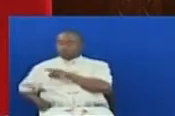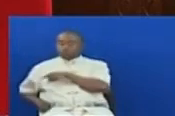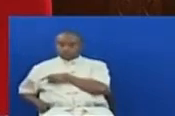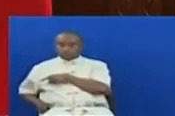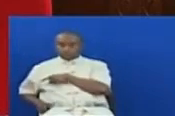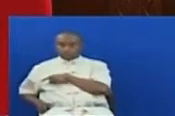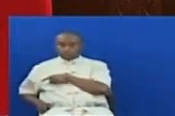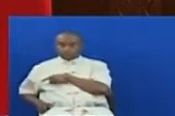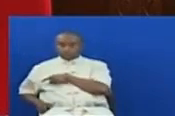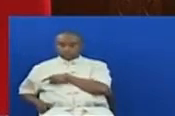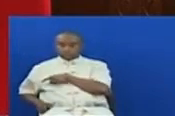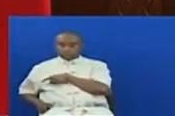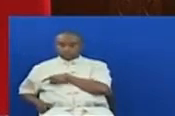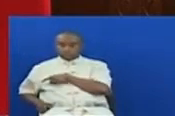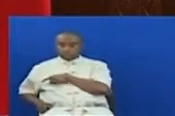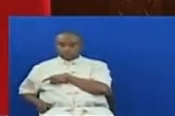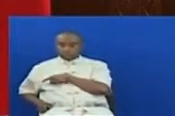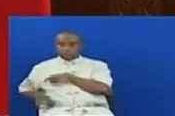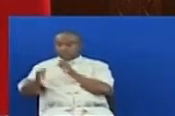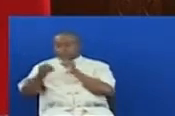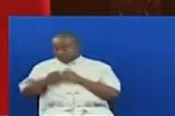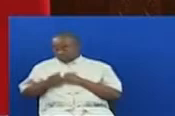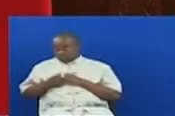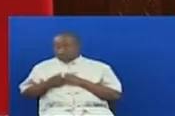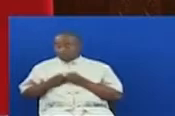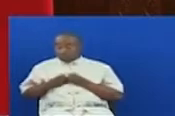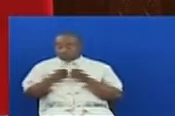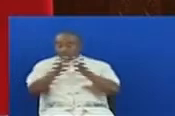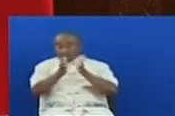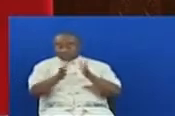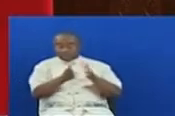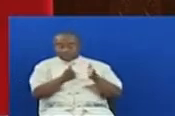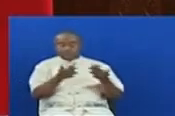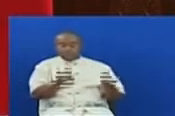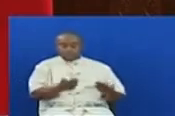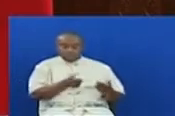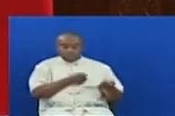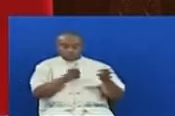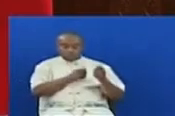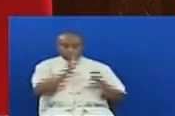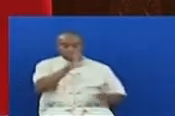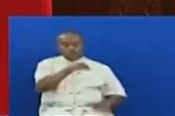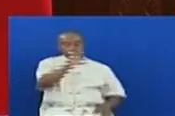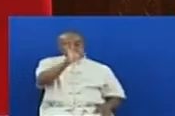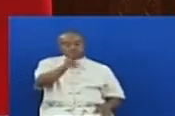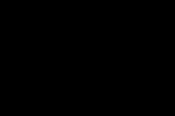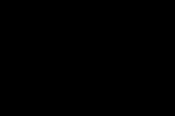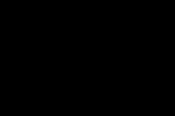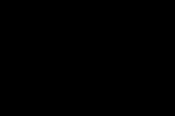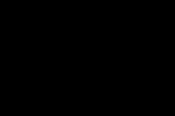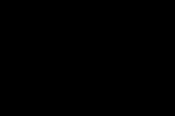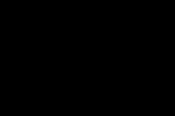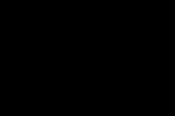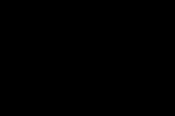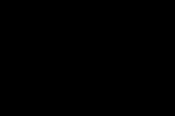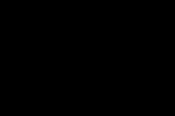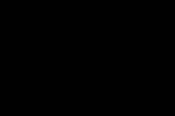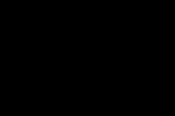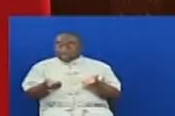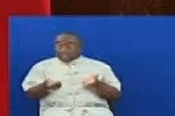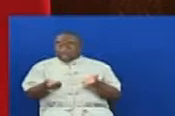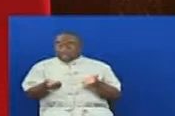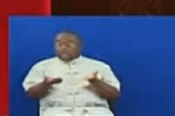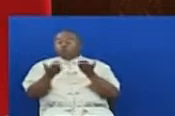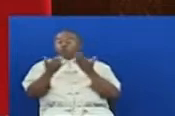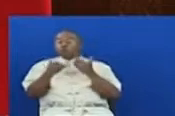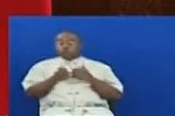kwamba ikiwa nafasi ya ukurugenzi ni ya uteuzi, lakini ilipaswa iangalie sana uwezo mzuri na uzoefu wa